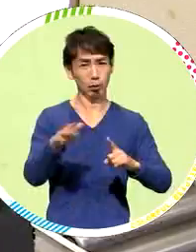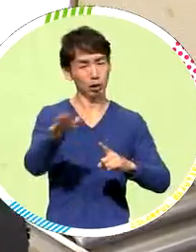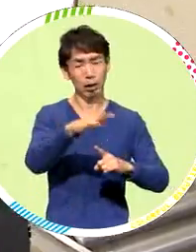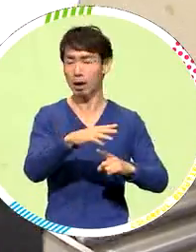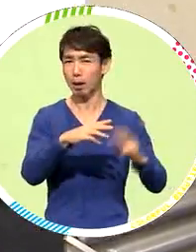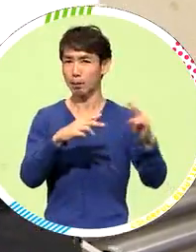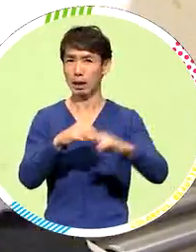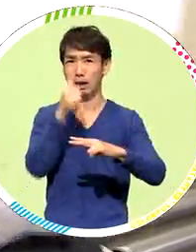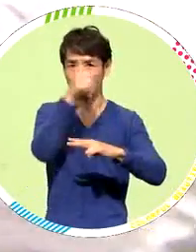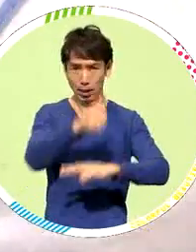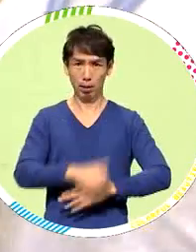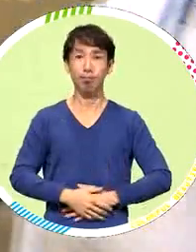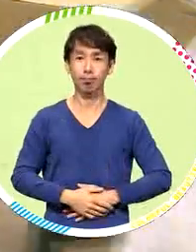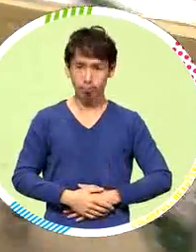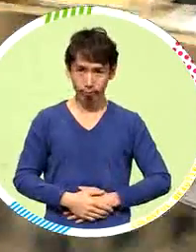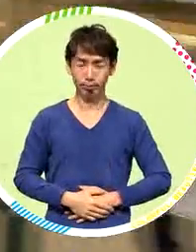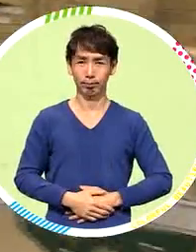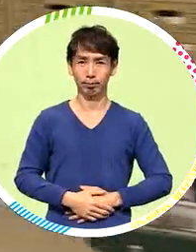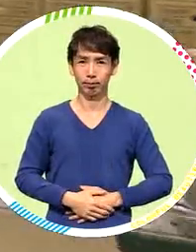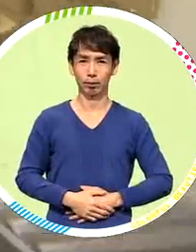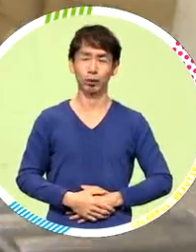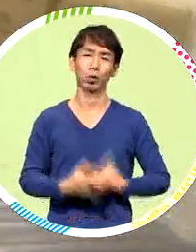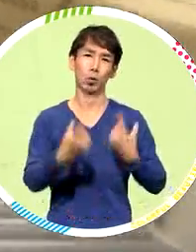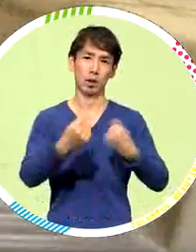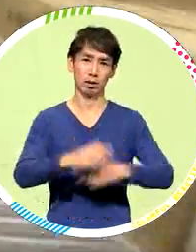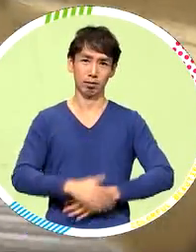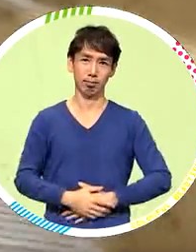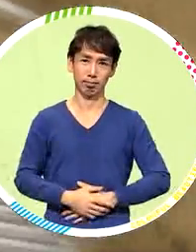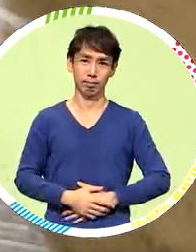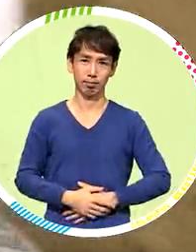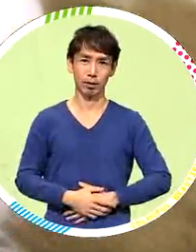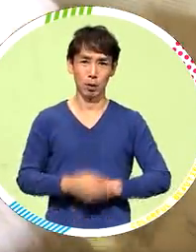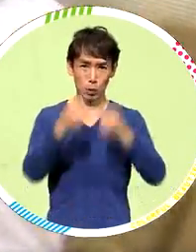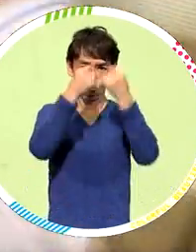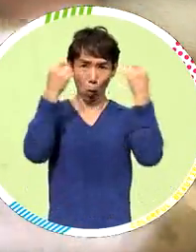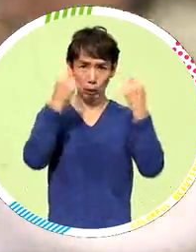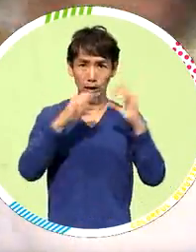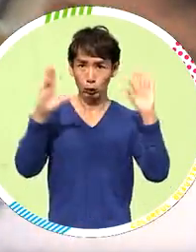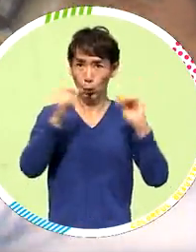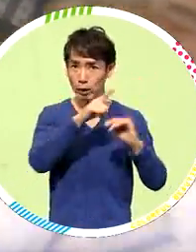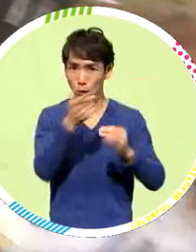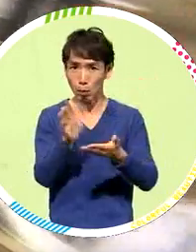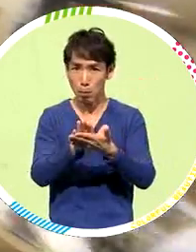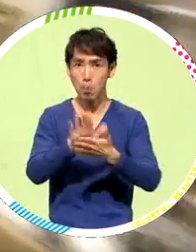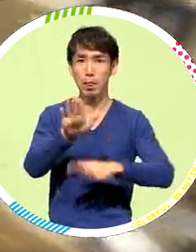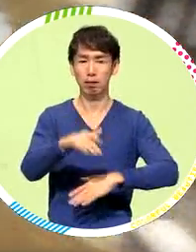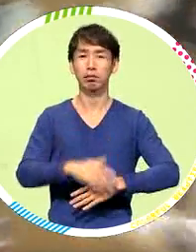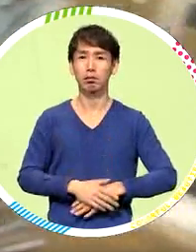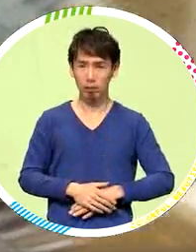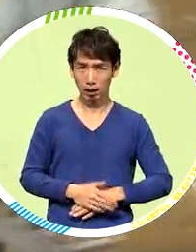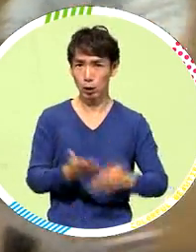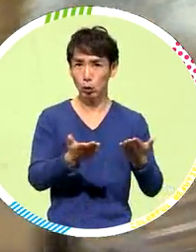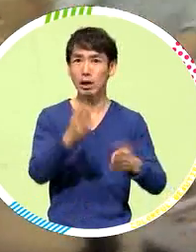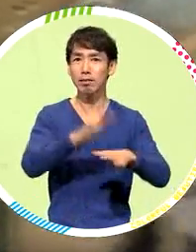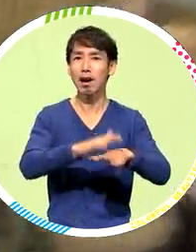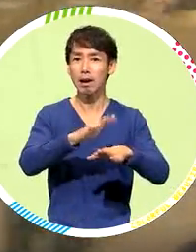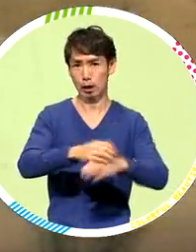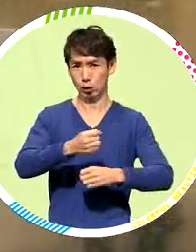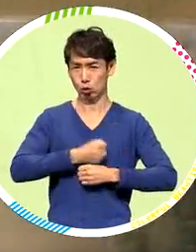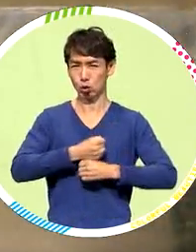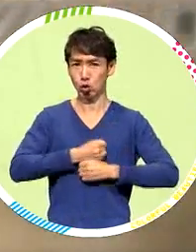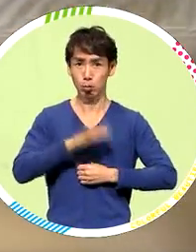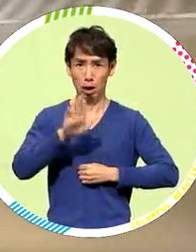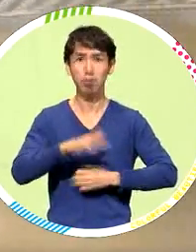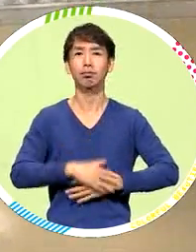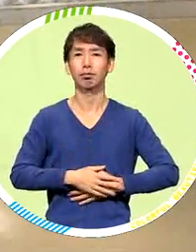んそうなんですよねそうなんです個人情報などが含まれていて取り扱い要注意な文書もある